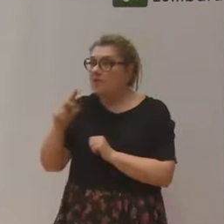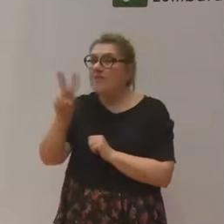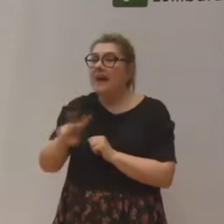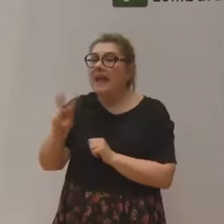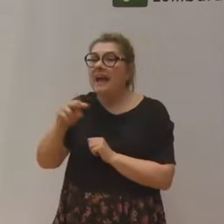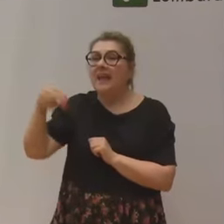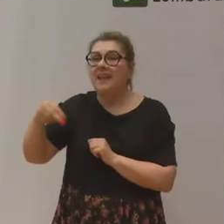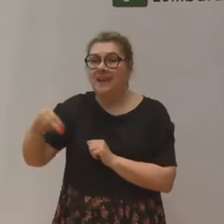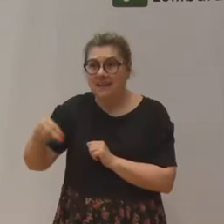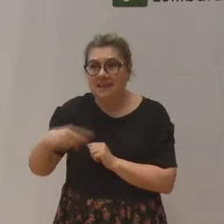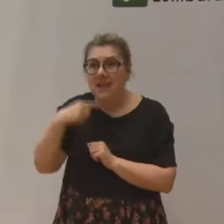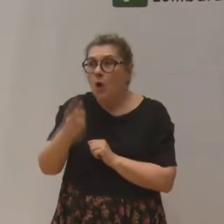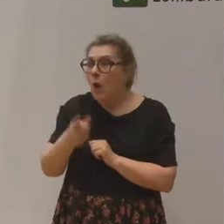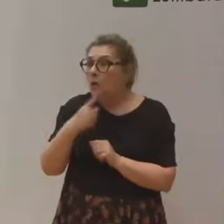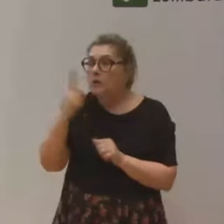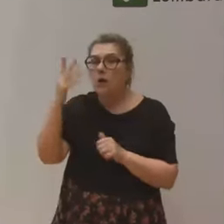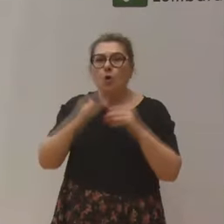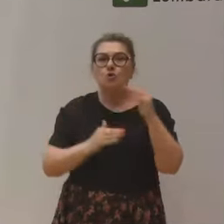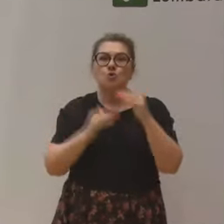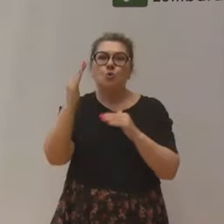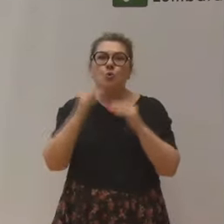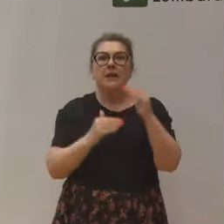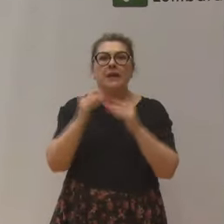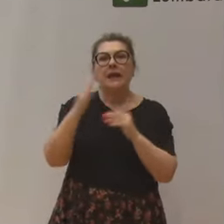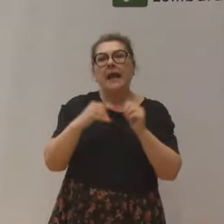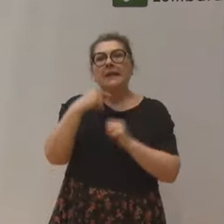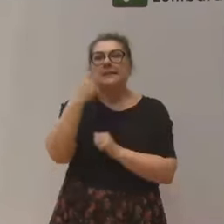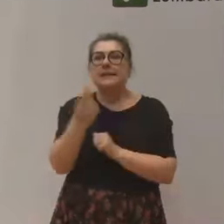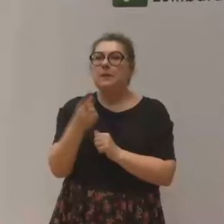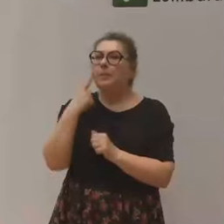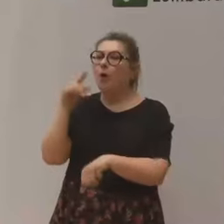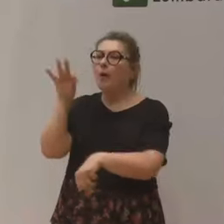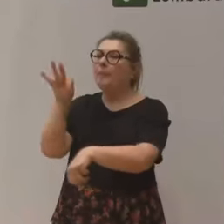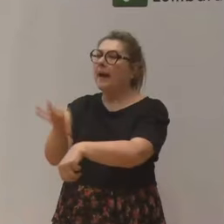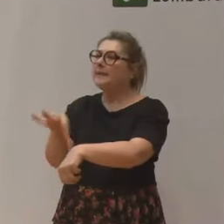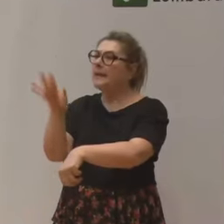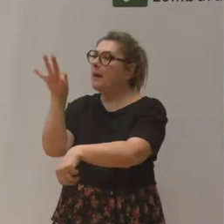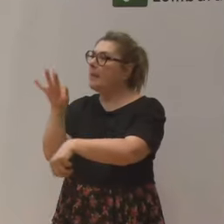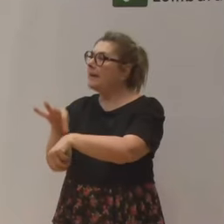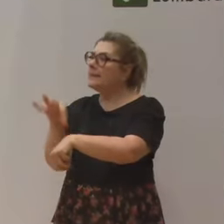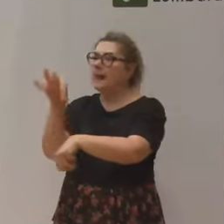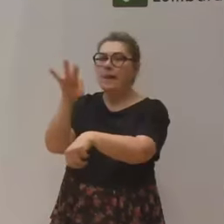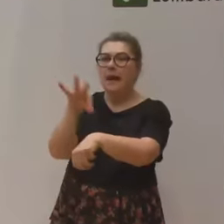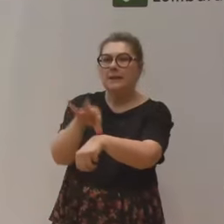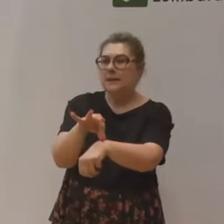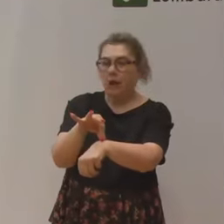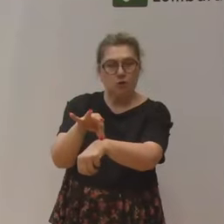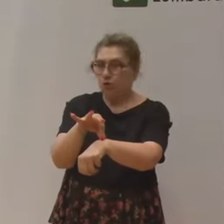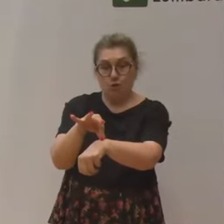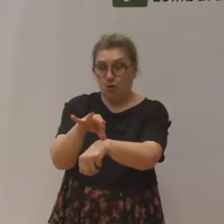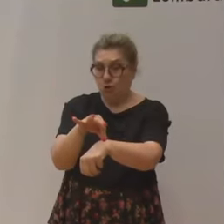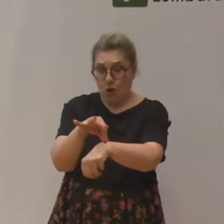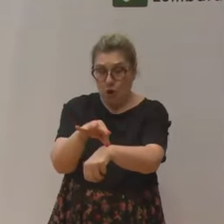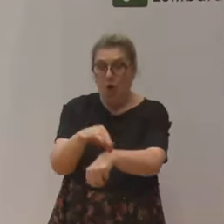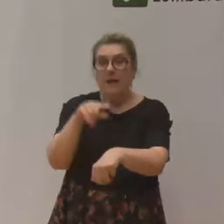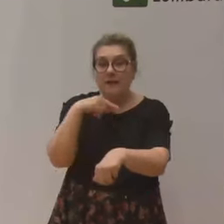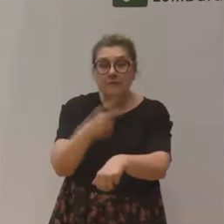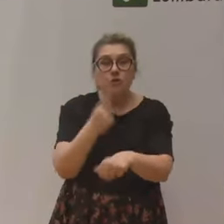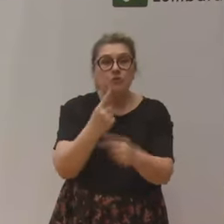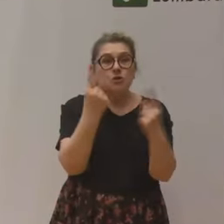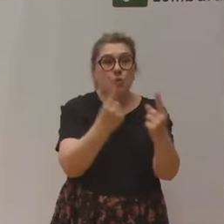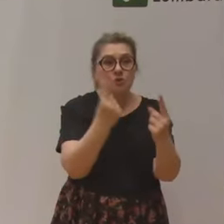Negrini, è quello non di costruire dei setting e dei contesti clinici che diano spazio alla vita, ma costruire dei contesti di vita